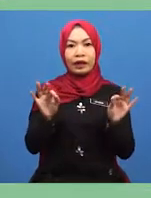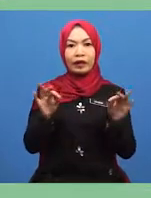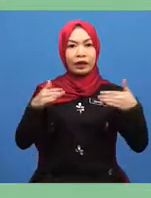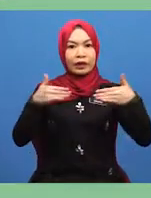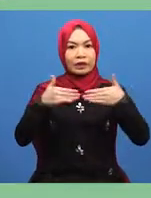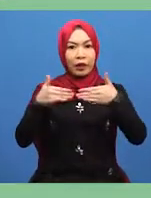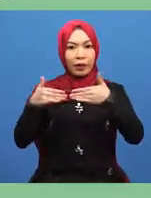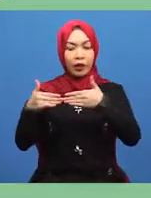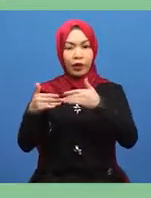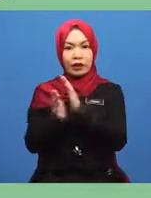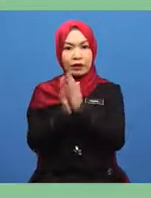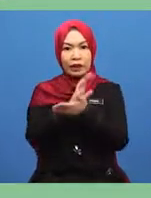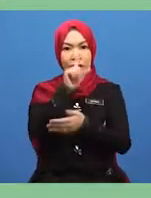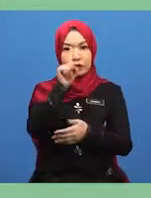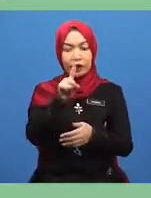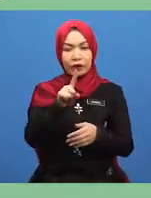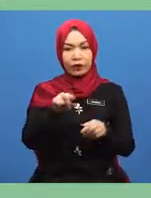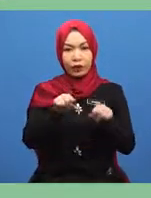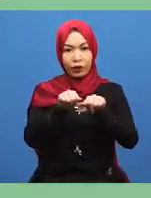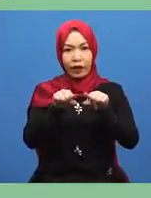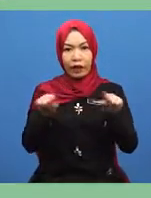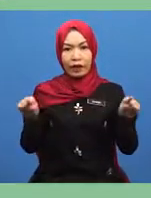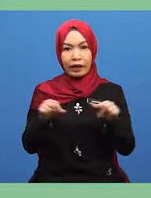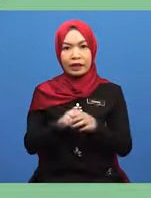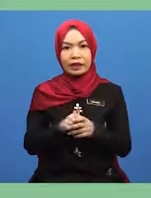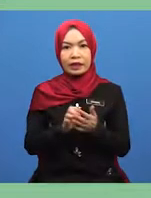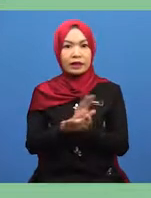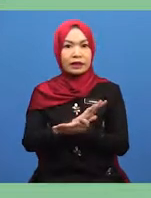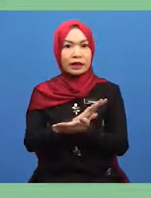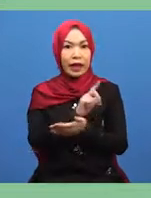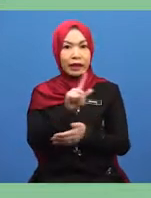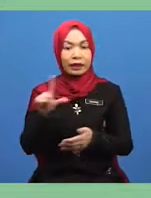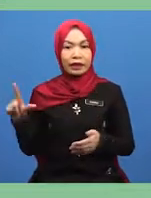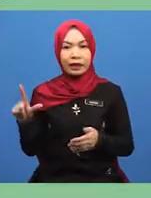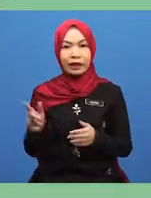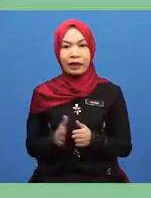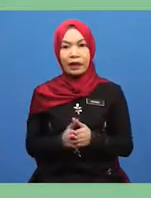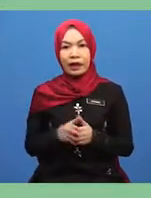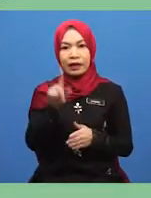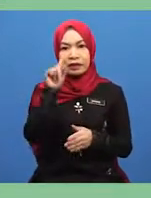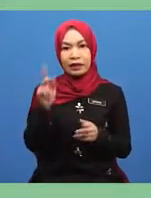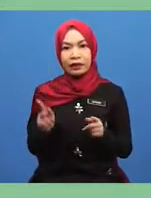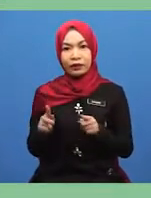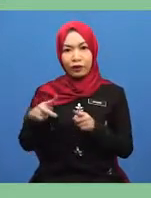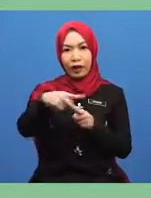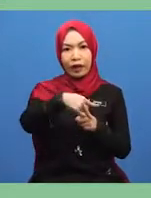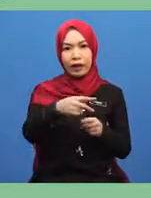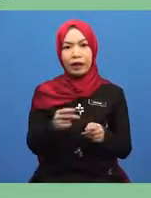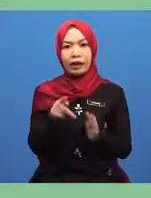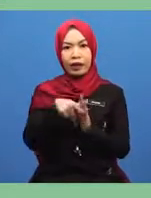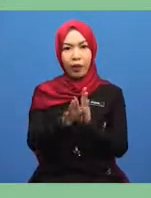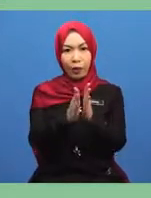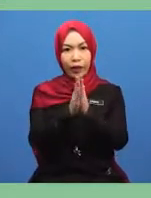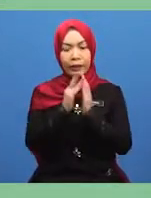dengan satu garisan, maka terbentuklah satu kelop permintaan mata wang asing yang mencerun ke bawah dari kiri